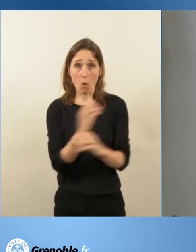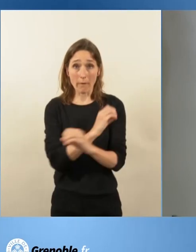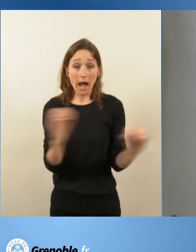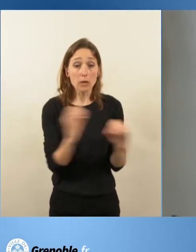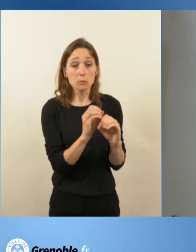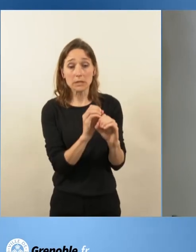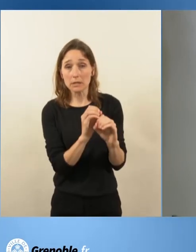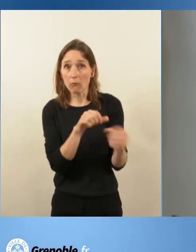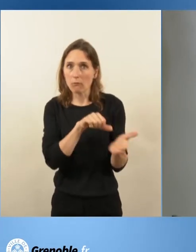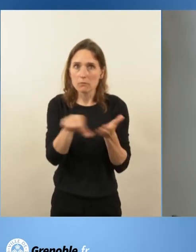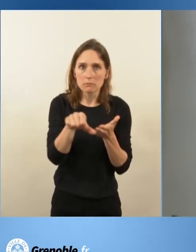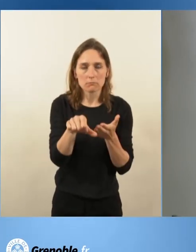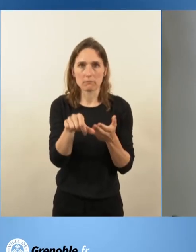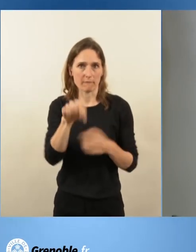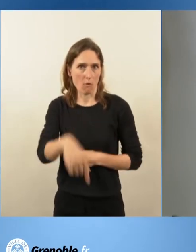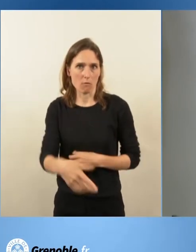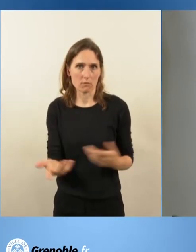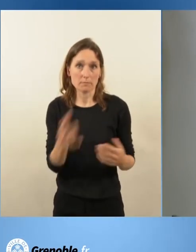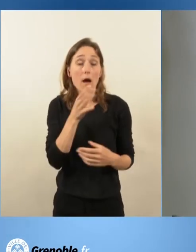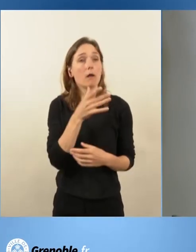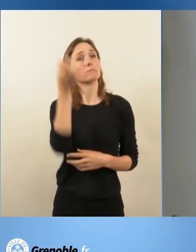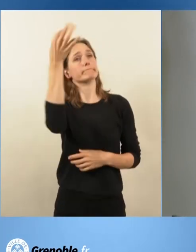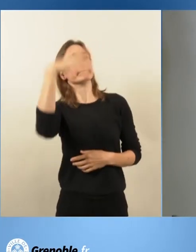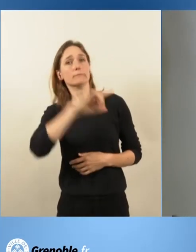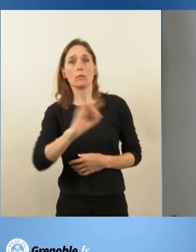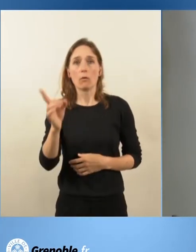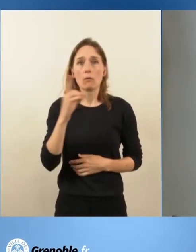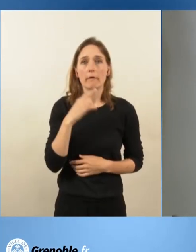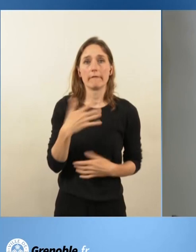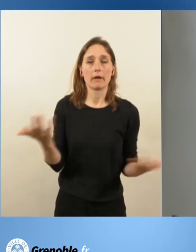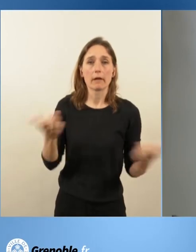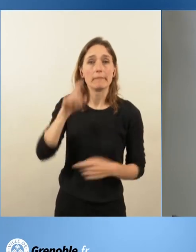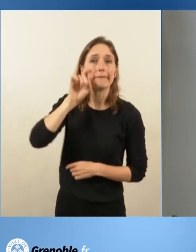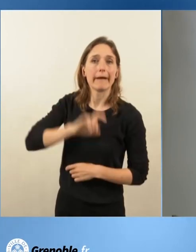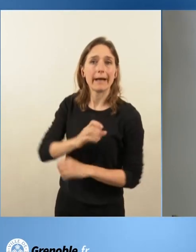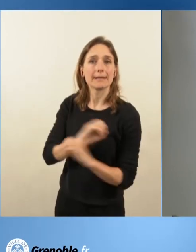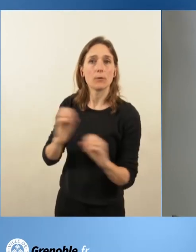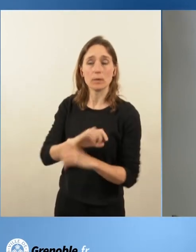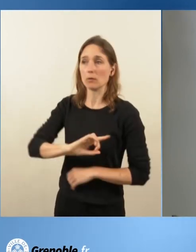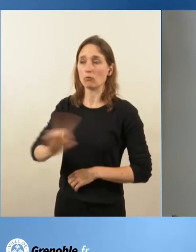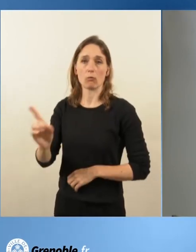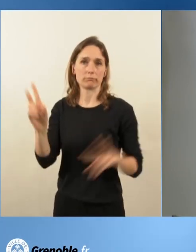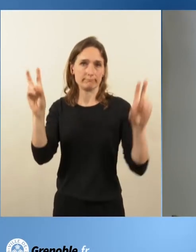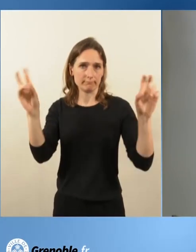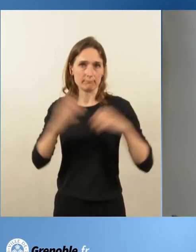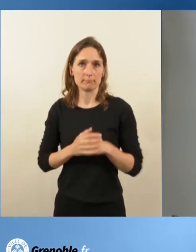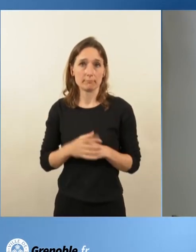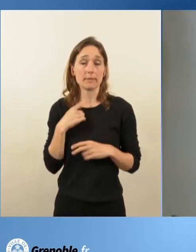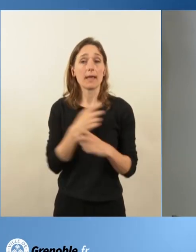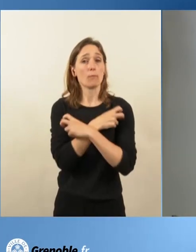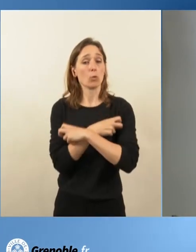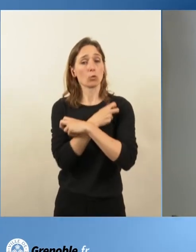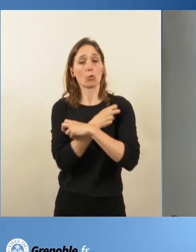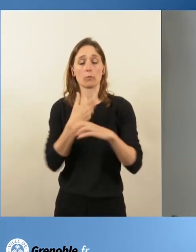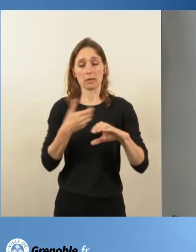ça se paye et non on ne rase pas gratis c'est pas vrai un mouton quand il est